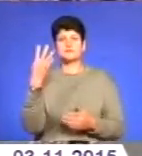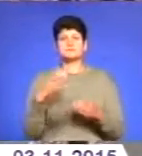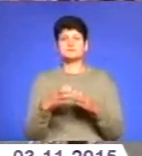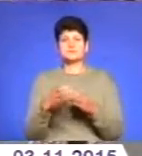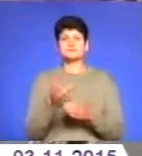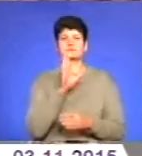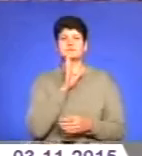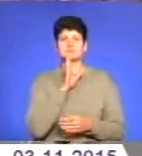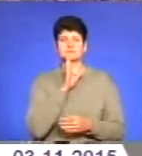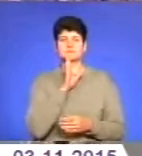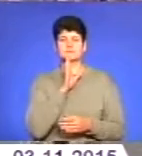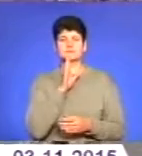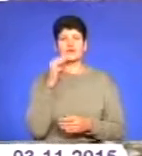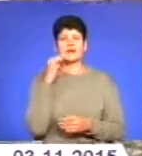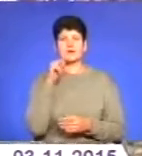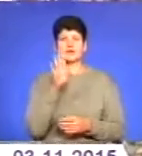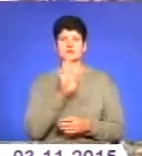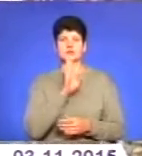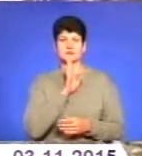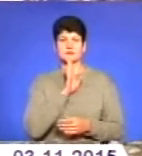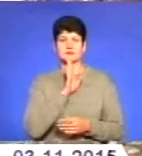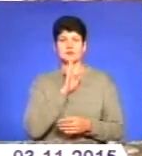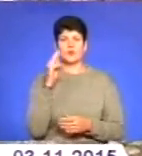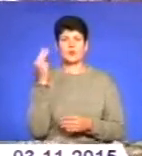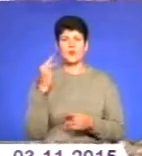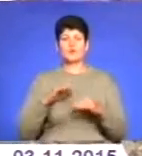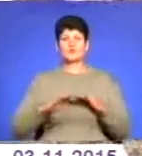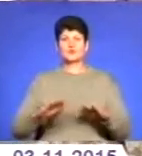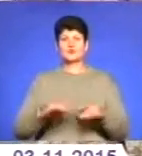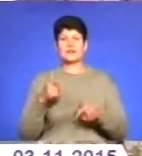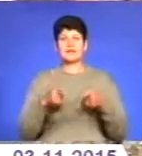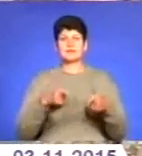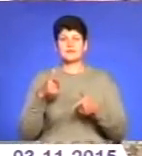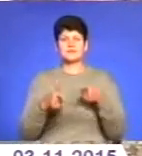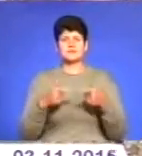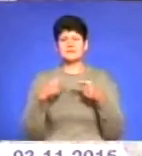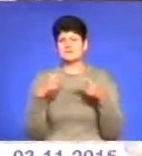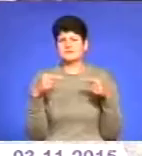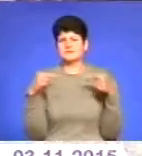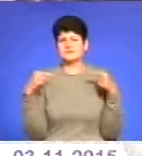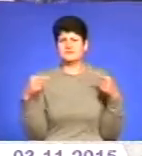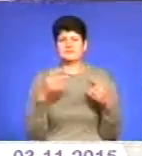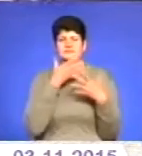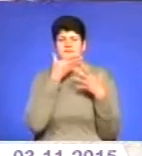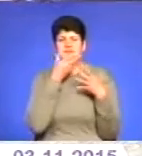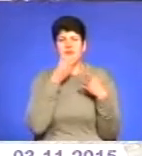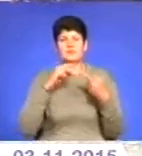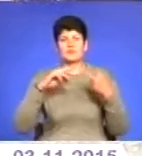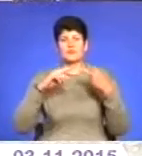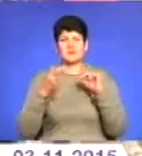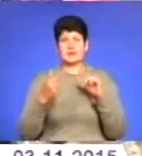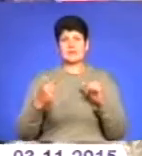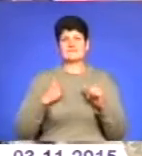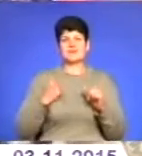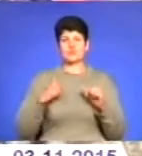і жінки. Найкращі жінки. Кольорові сукні, підбори та й усі інші принади цивільного життя вони проміняли на